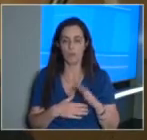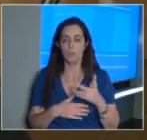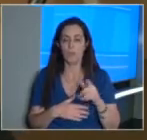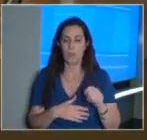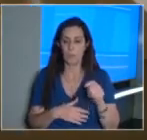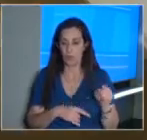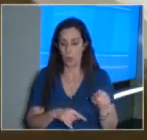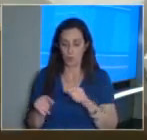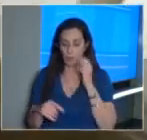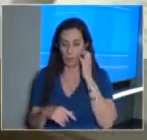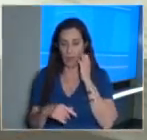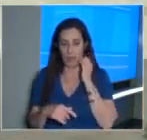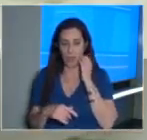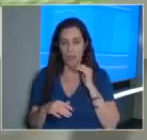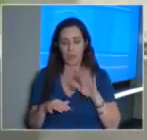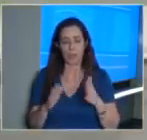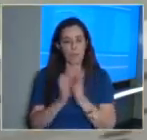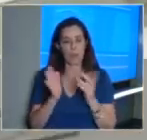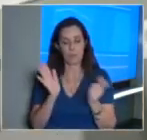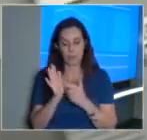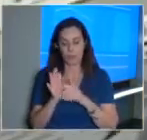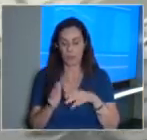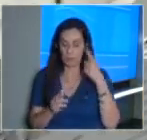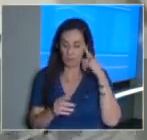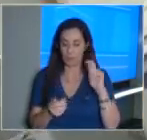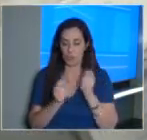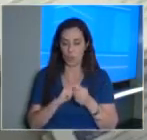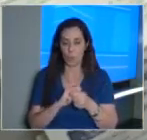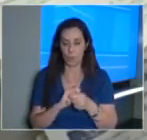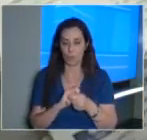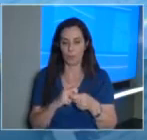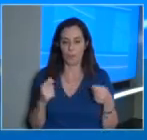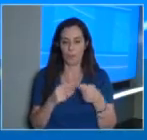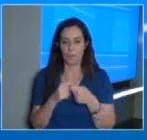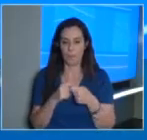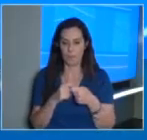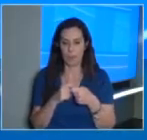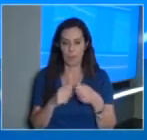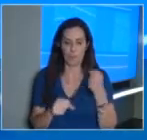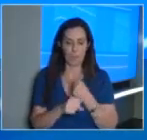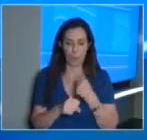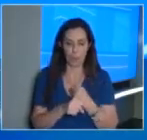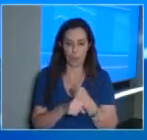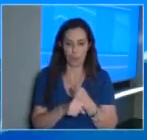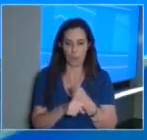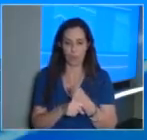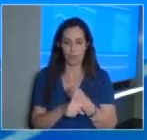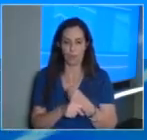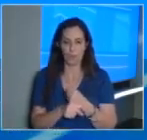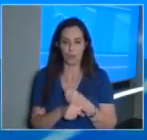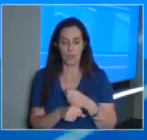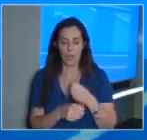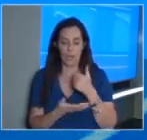שיוצא, גם ביקשה, דרשה ואני חושב יזמה שינויים מבחינת הפעילויות של